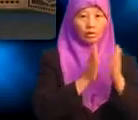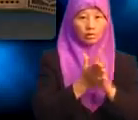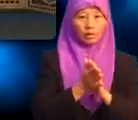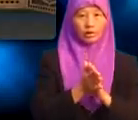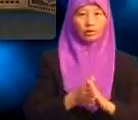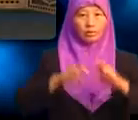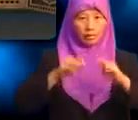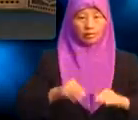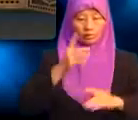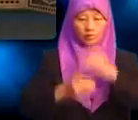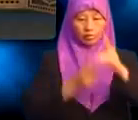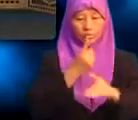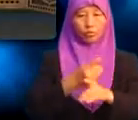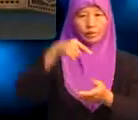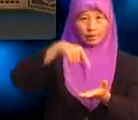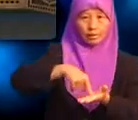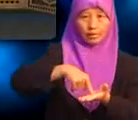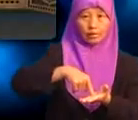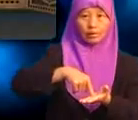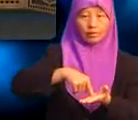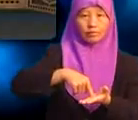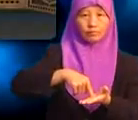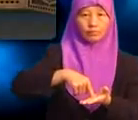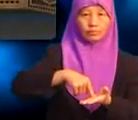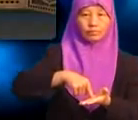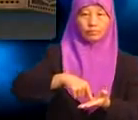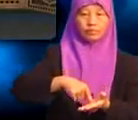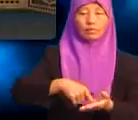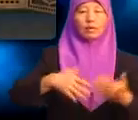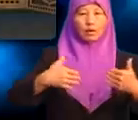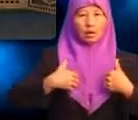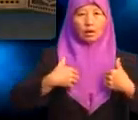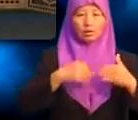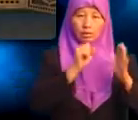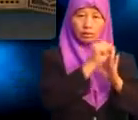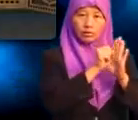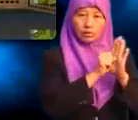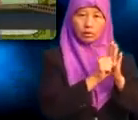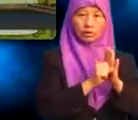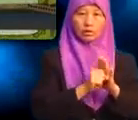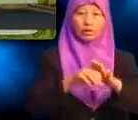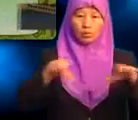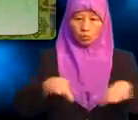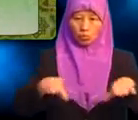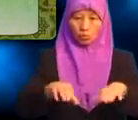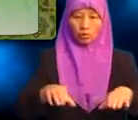Allah SWT di muka bumi ini, ia mempunyai syarat-syarat pelaksanaannya.